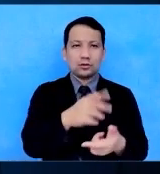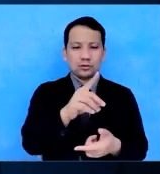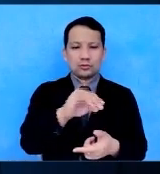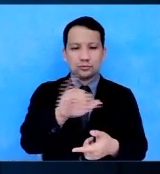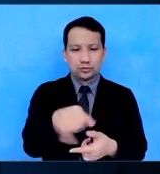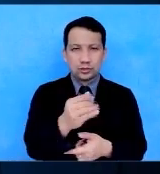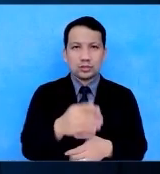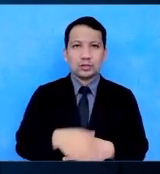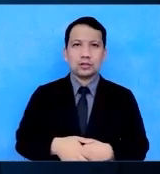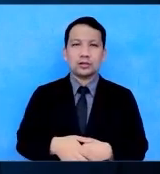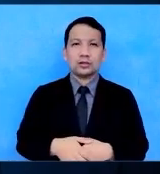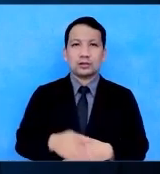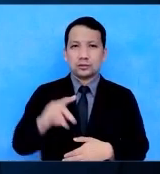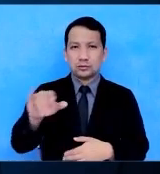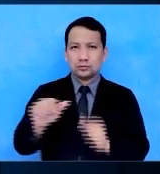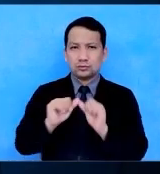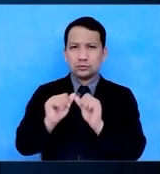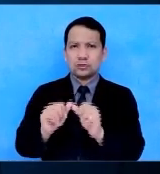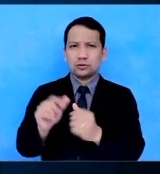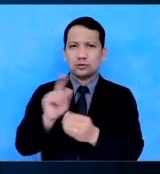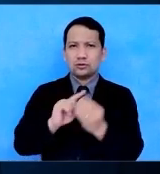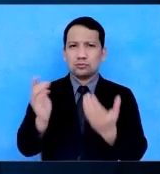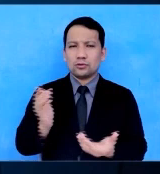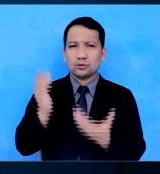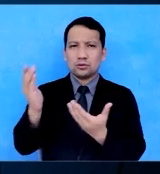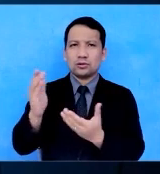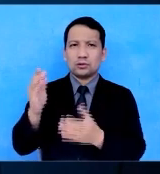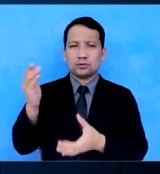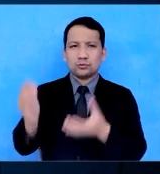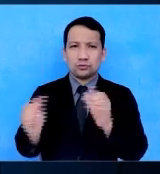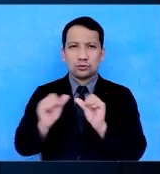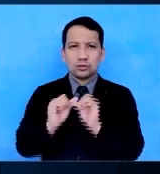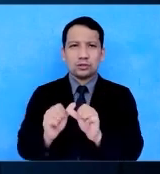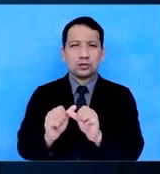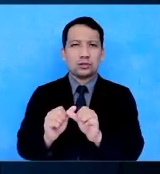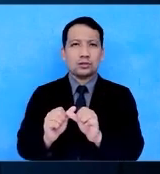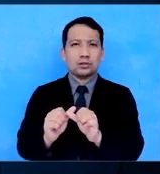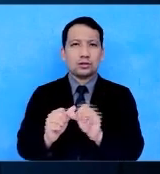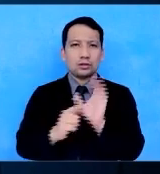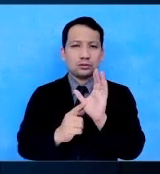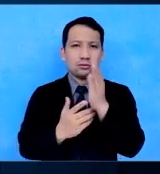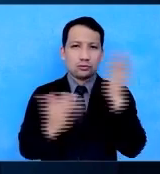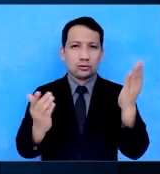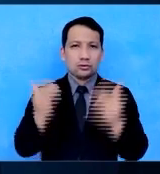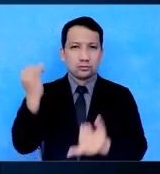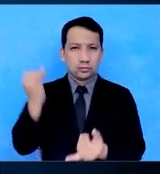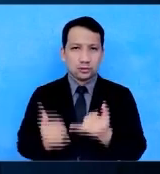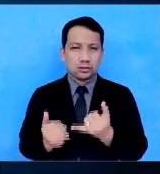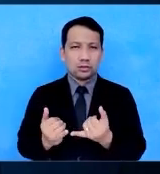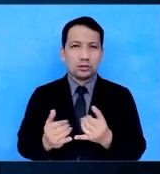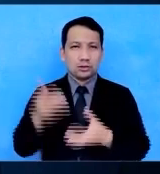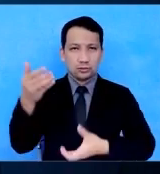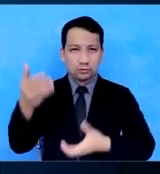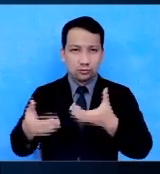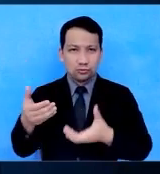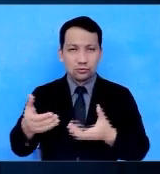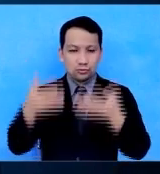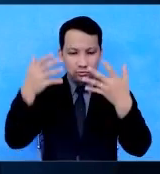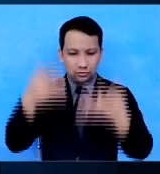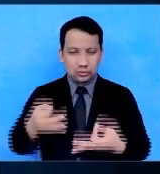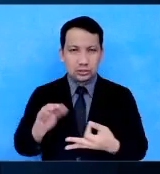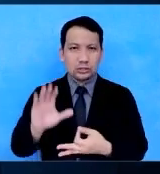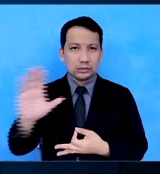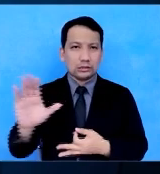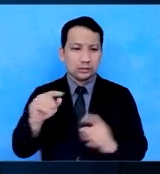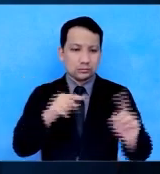Justice. Ang DOJ naman ang magsasampa ng petisyon sa korte para sa extradition. At sa huli, ang korte ang magdedesisyon kung ang isang